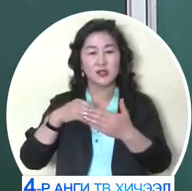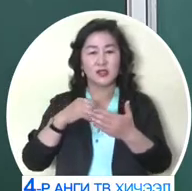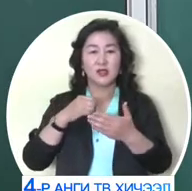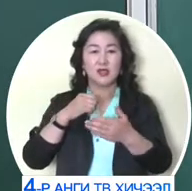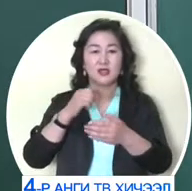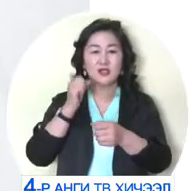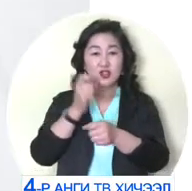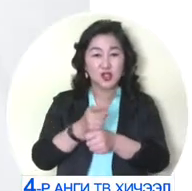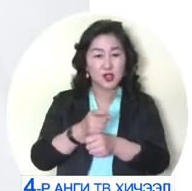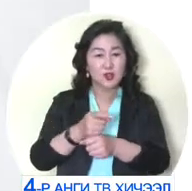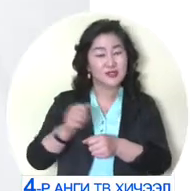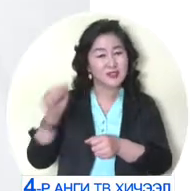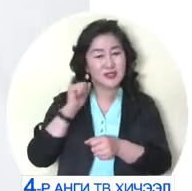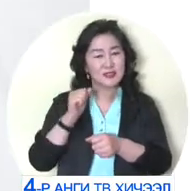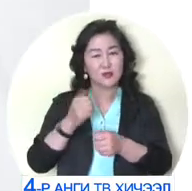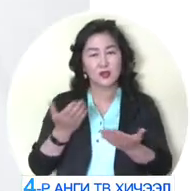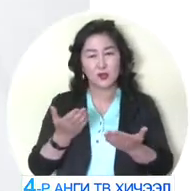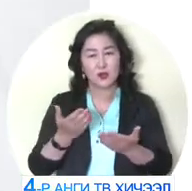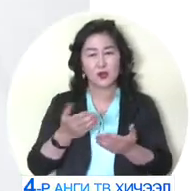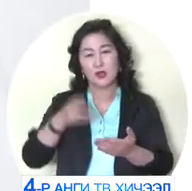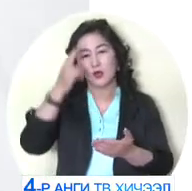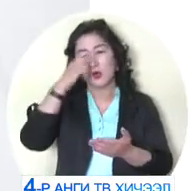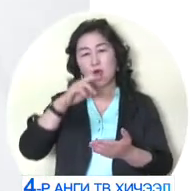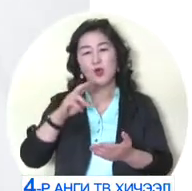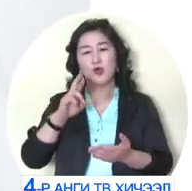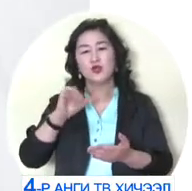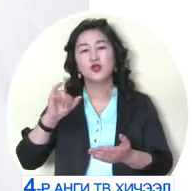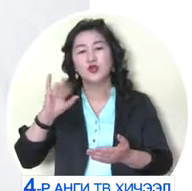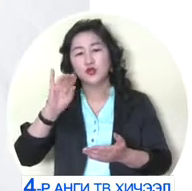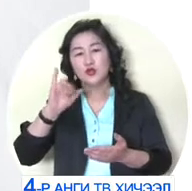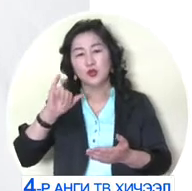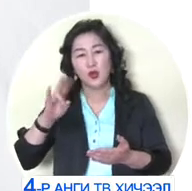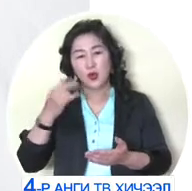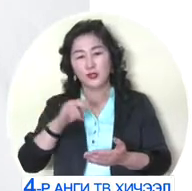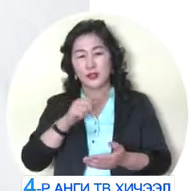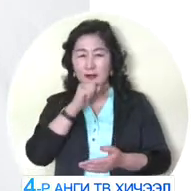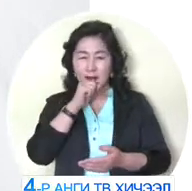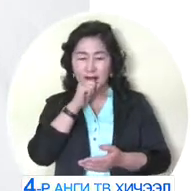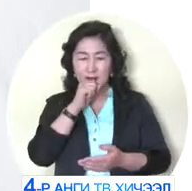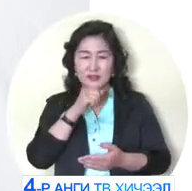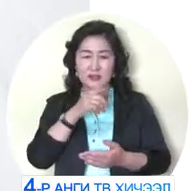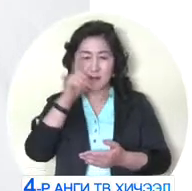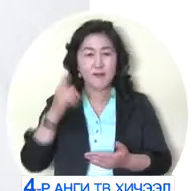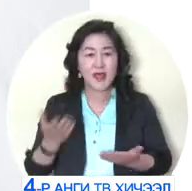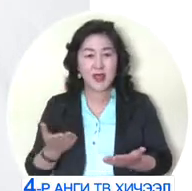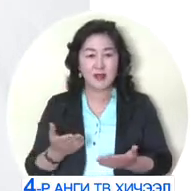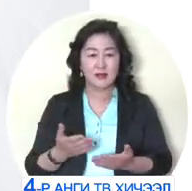бодоорой. Хүү юунд харамссан бэ? Та нар юу гэж бодож байна?